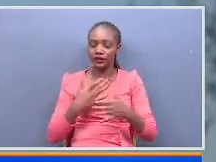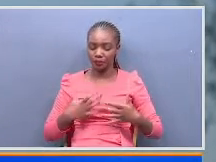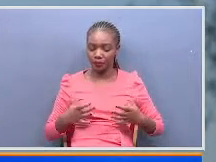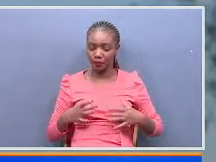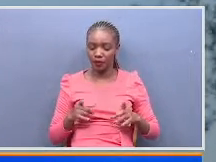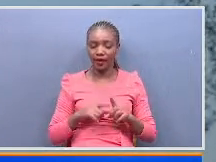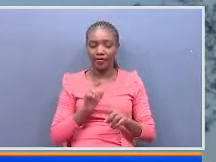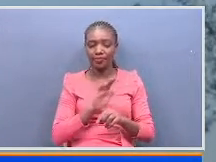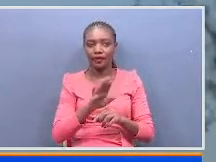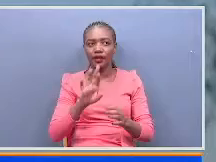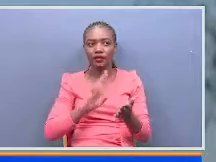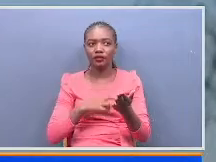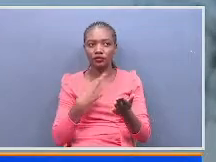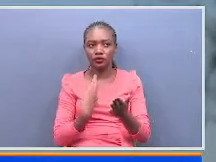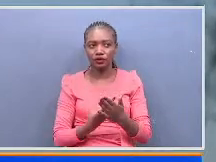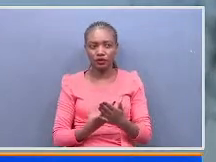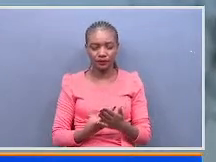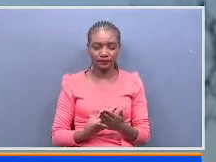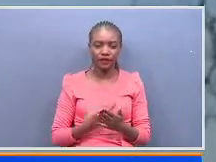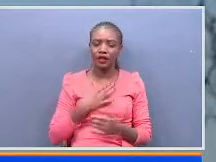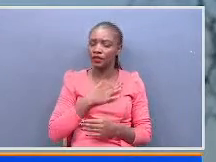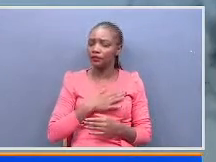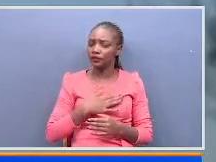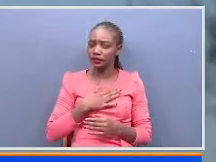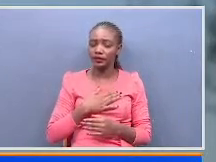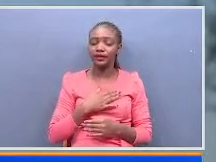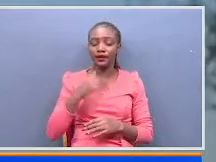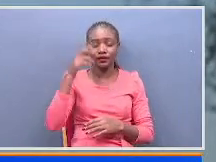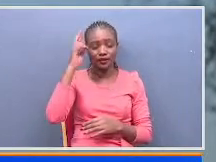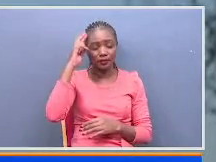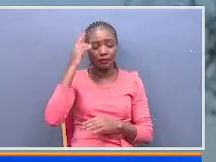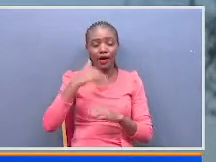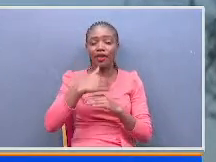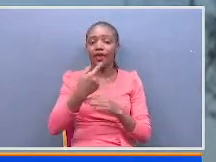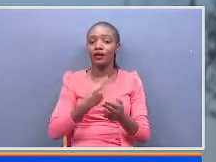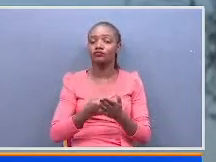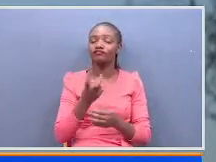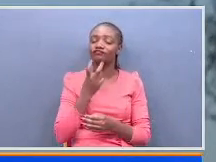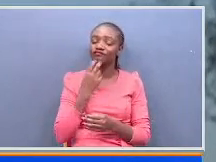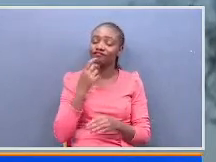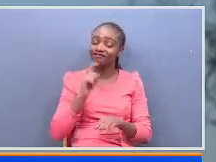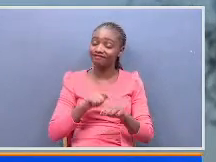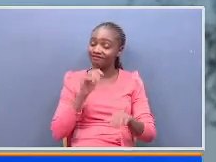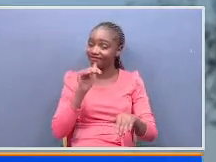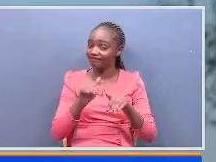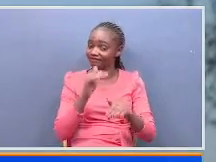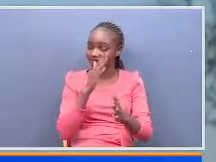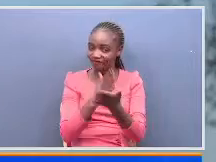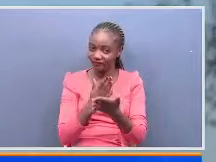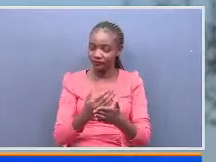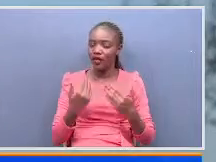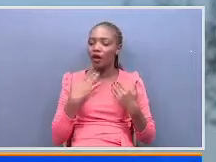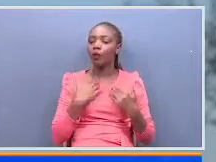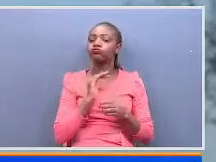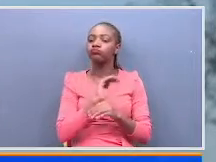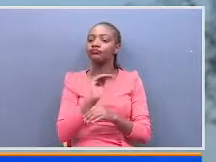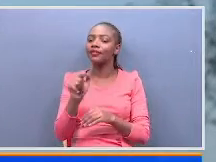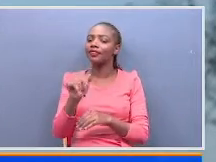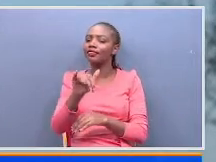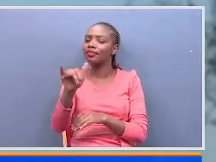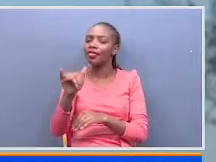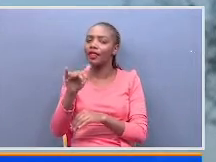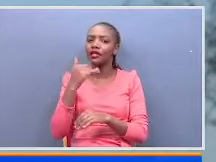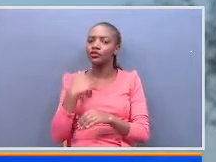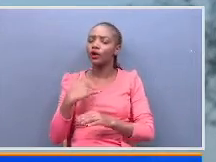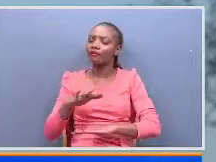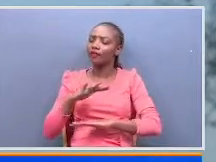Badali, tunapoelekea uchaguzi Jumanne ujao, ninaomba kwamba sehemu hizo zipate kupatiwa askari